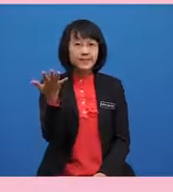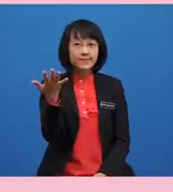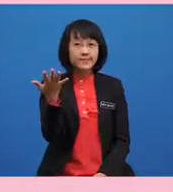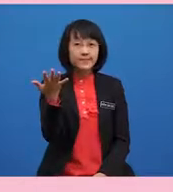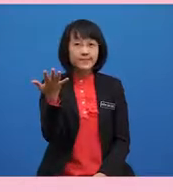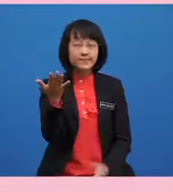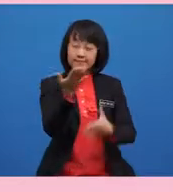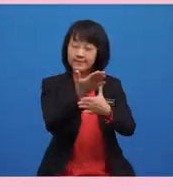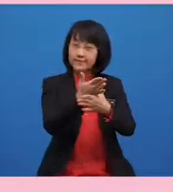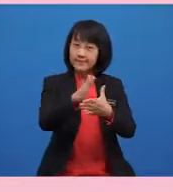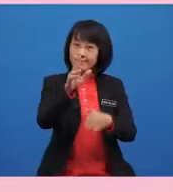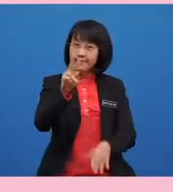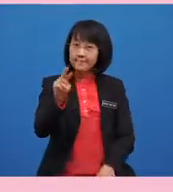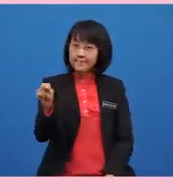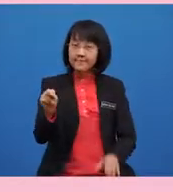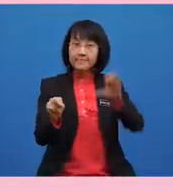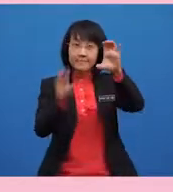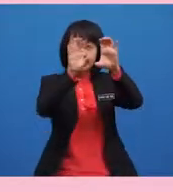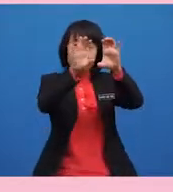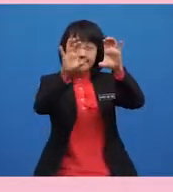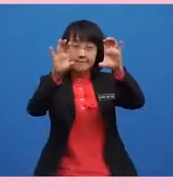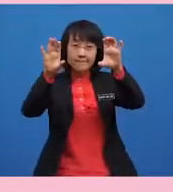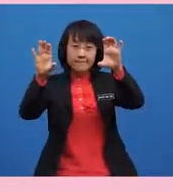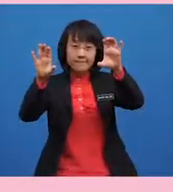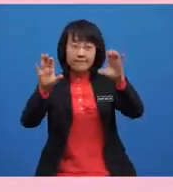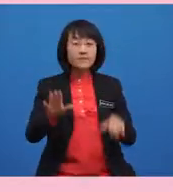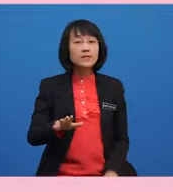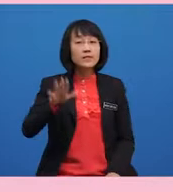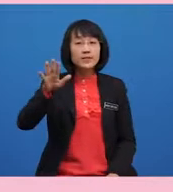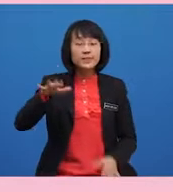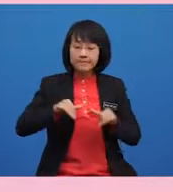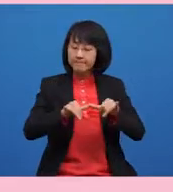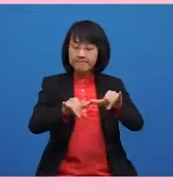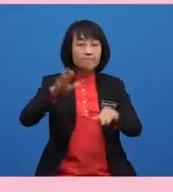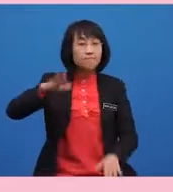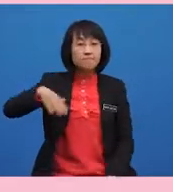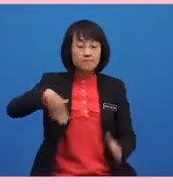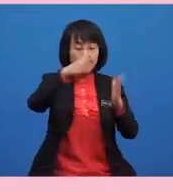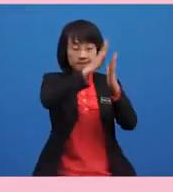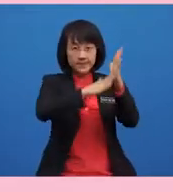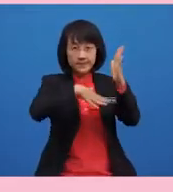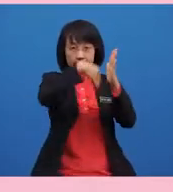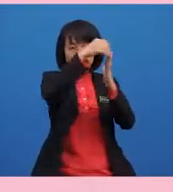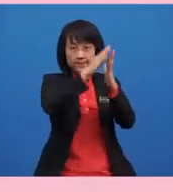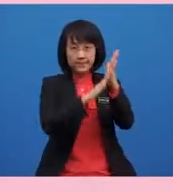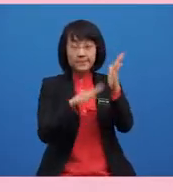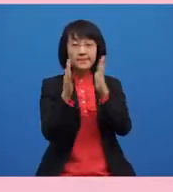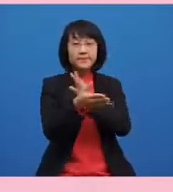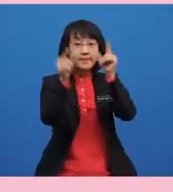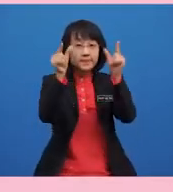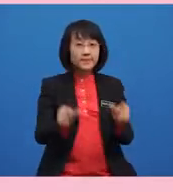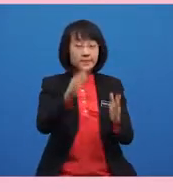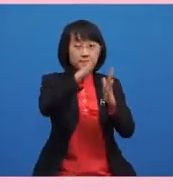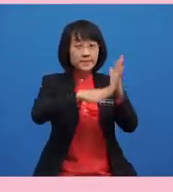Berapakah bahagian tembok yang masih belum dicat oleh tukang cat